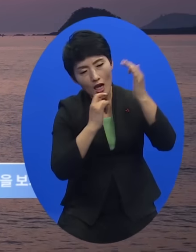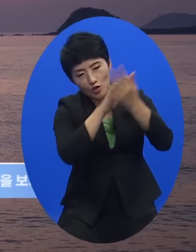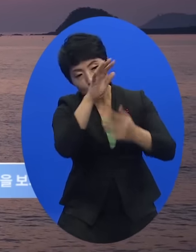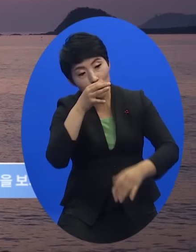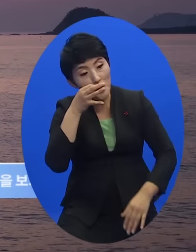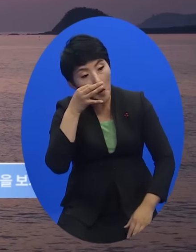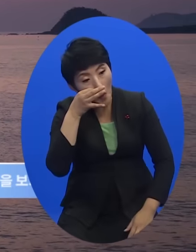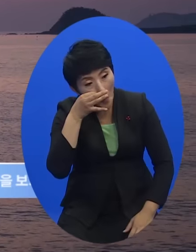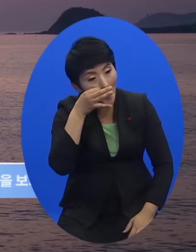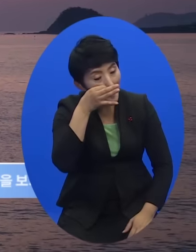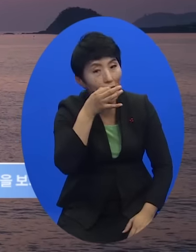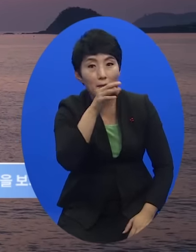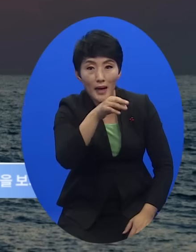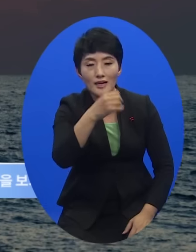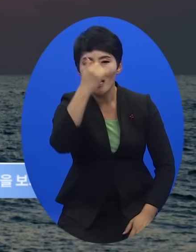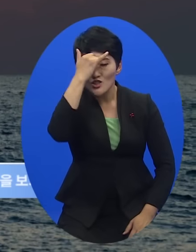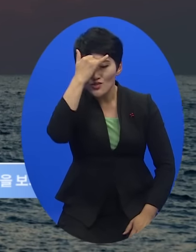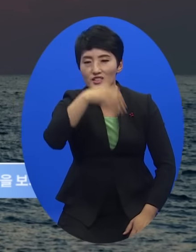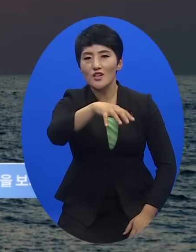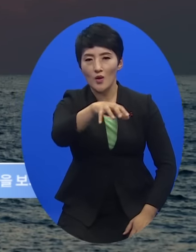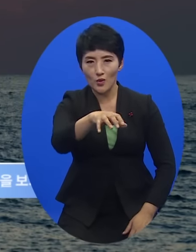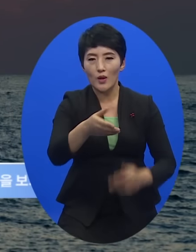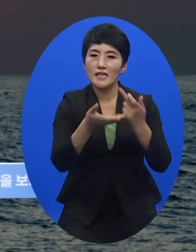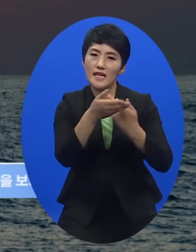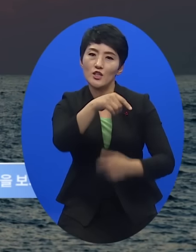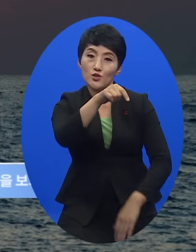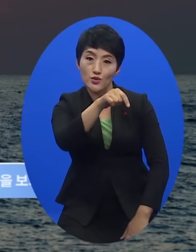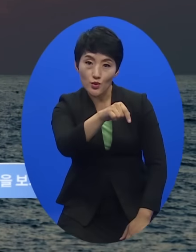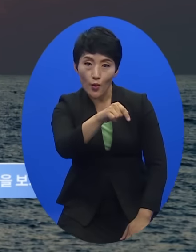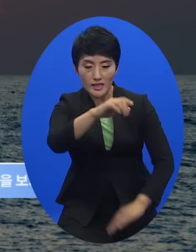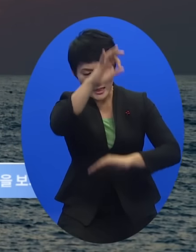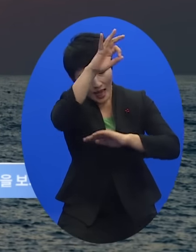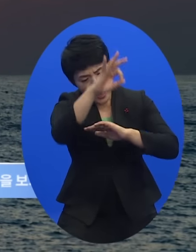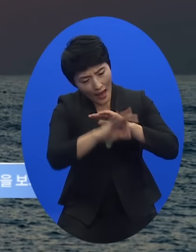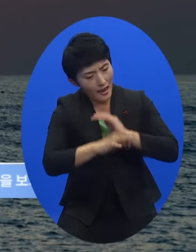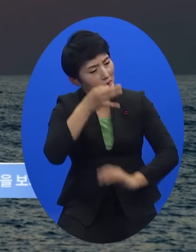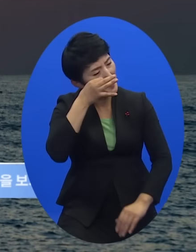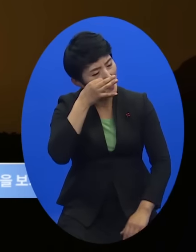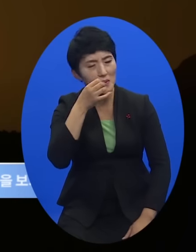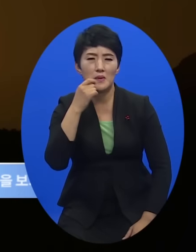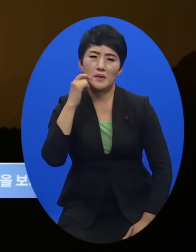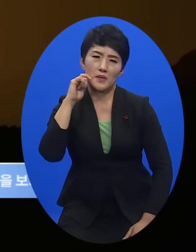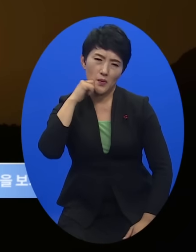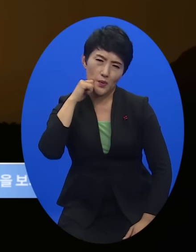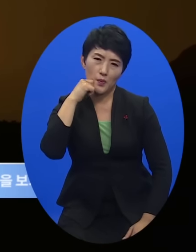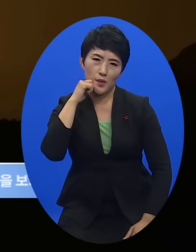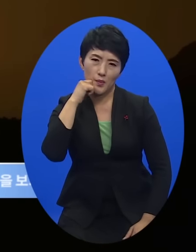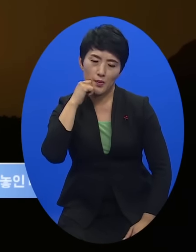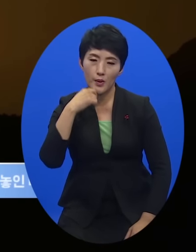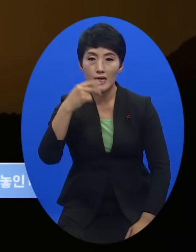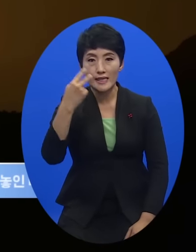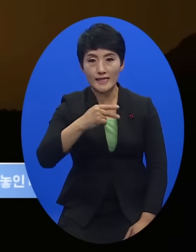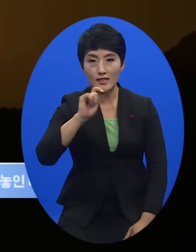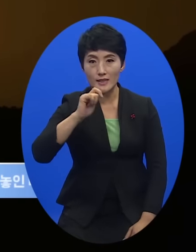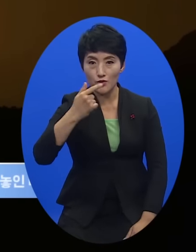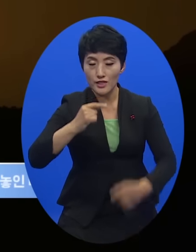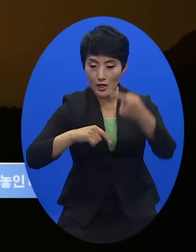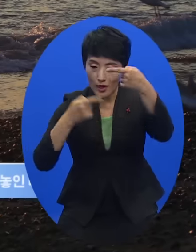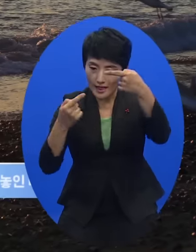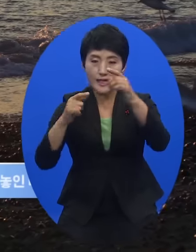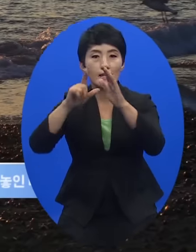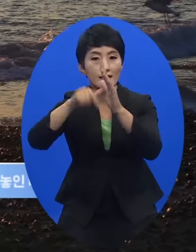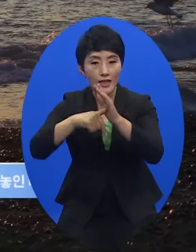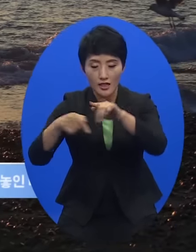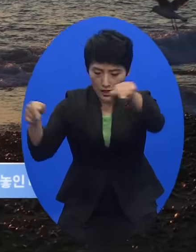수 있겠지만 충청 이남 서해안과 제주도에서는 해가 지는 모습을 보기 어렵겠고 2016년 1월